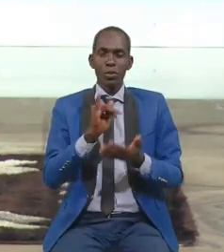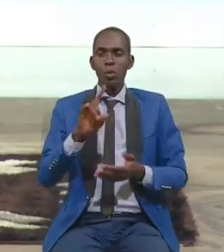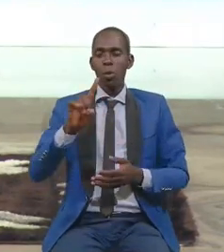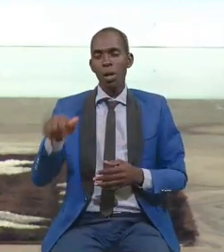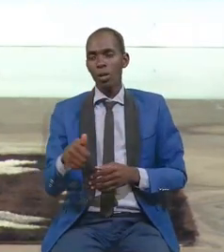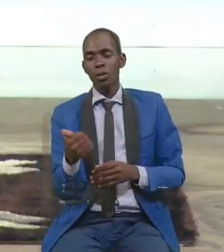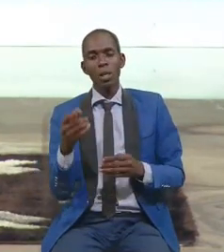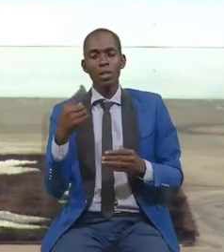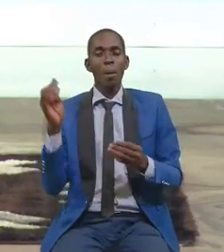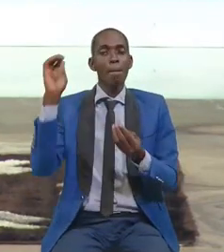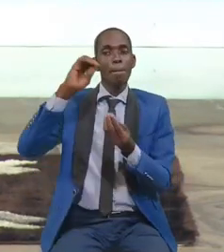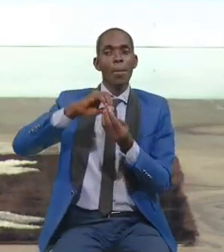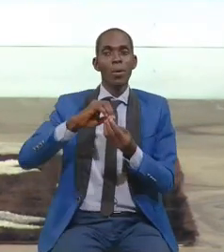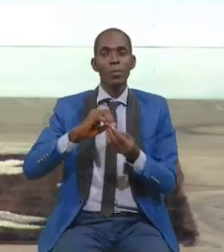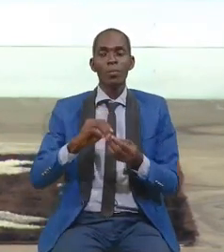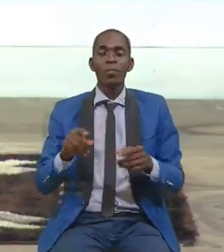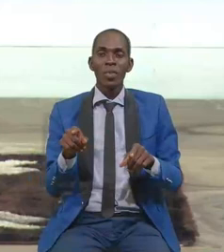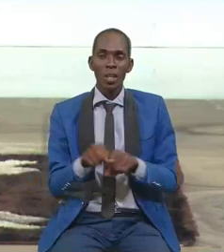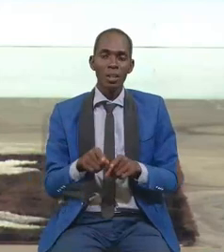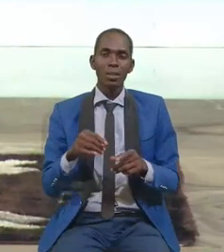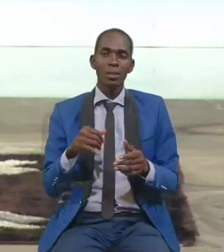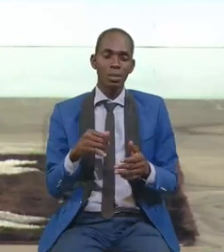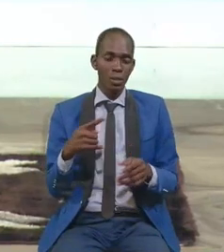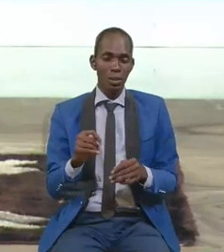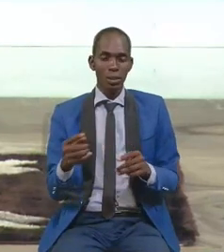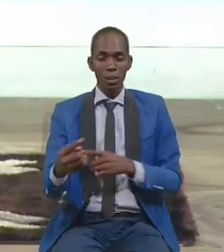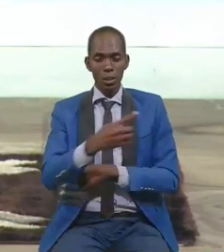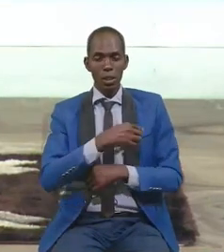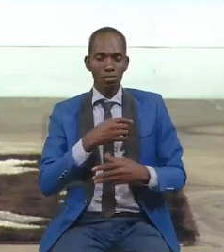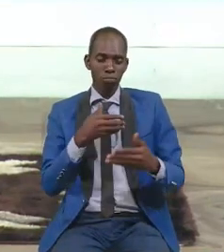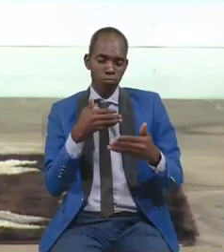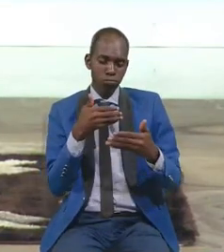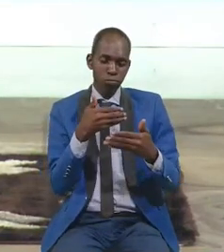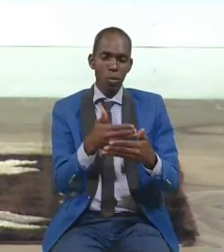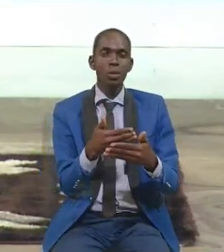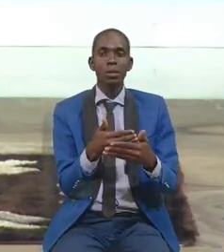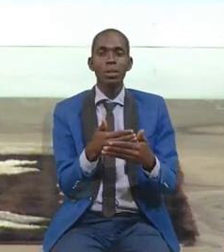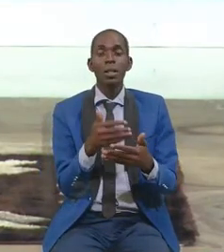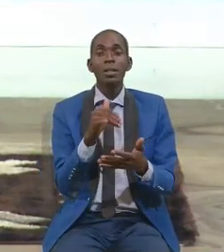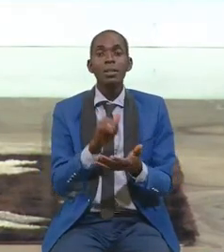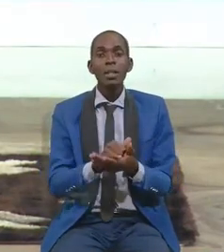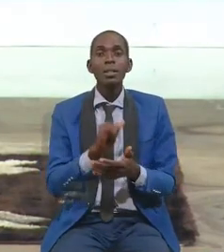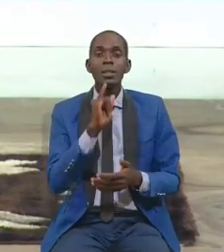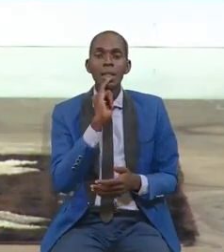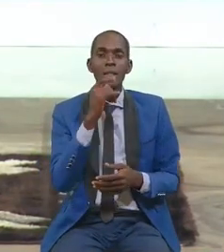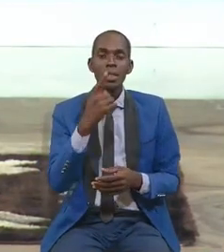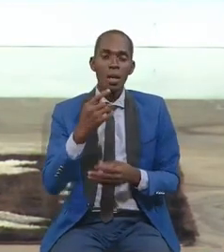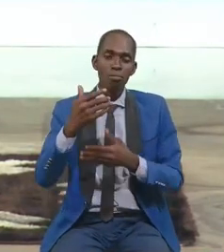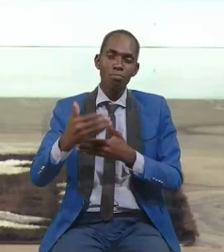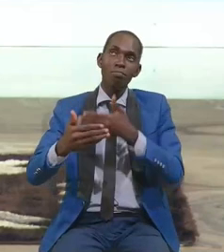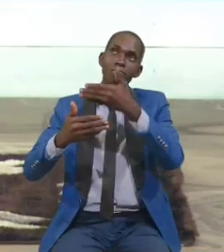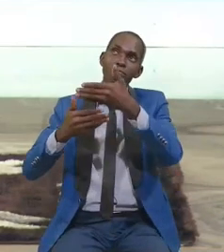mais exhortons-nous réciproquement, et cela d'autant plus que vous voyez s'approcher le jour. » C'est du progrès. Le progrès